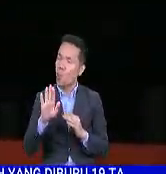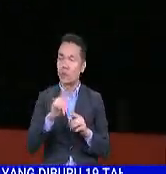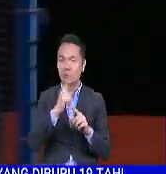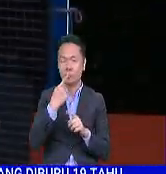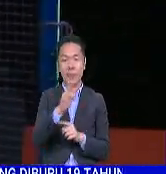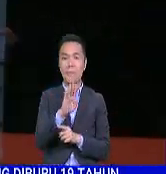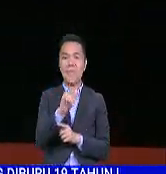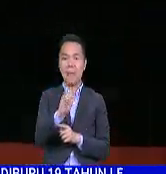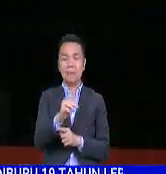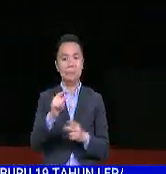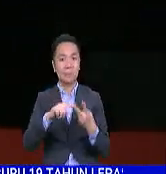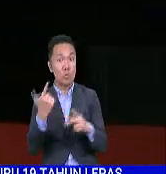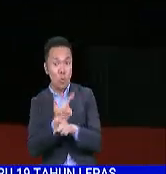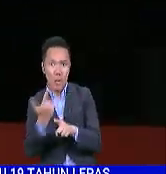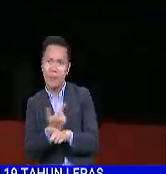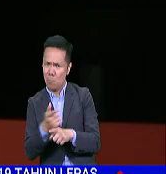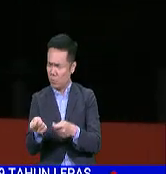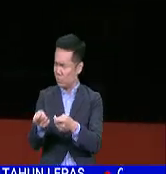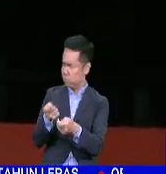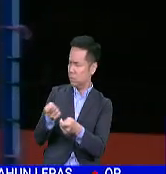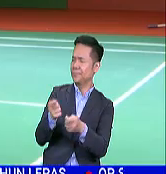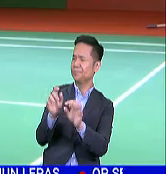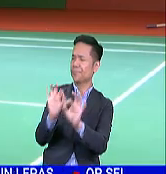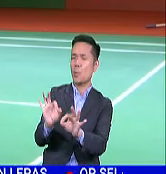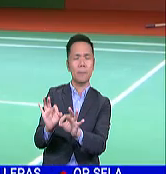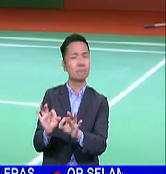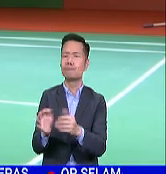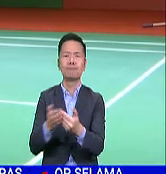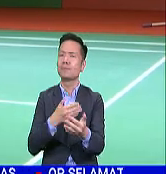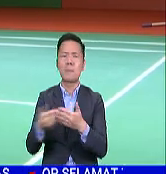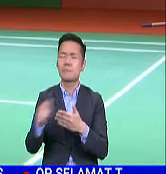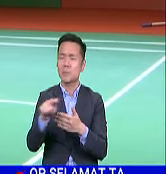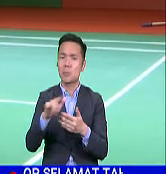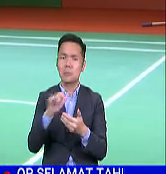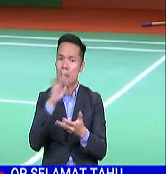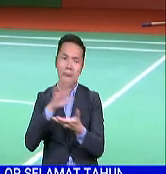Malaysia BAM serta jurulatih mampu mengawal isu berkenaan dengan baik.